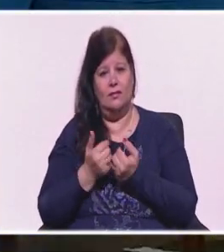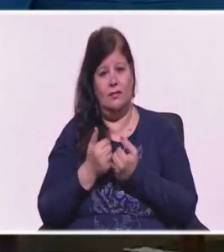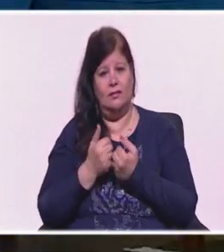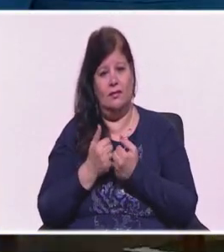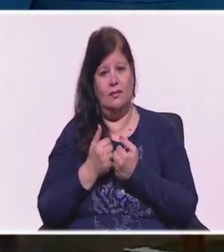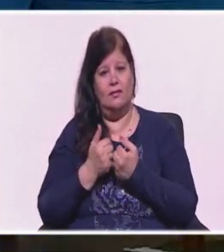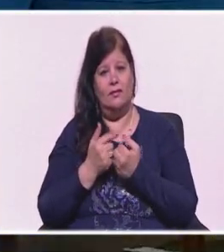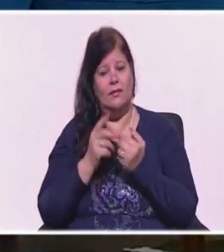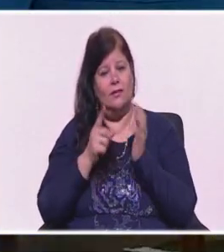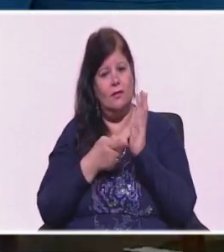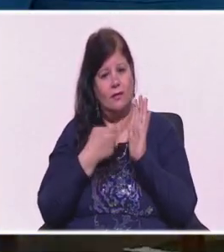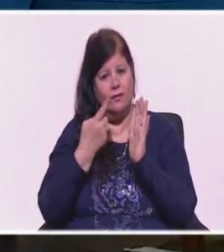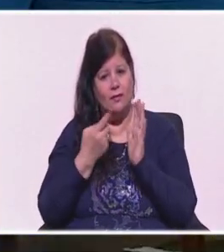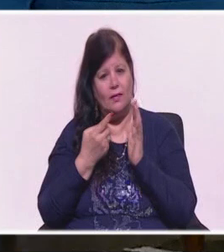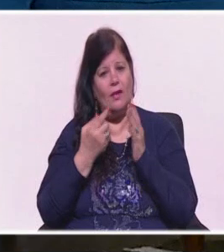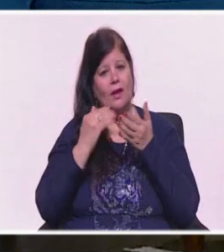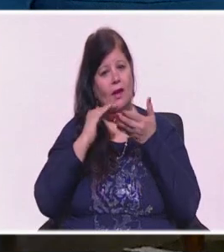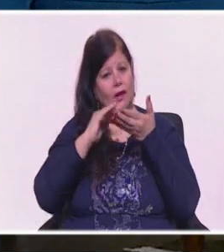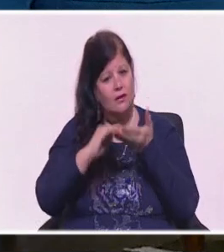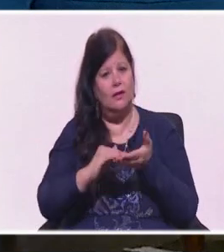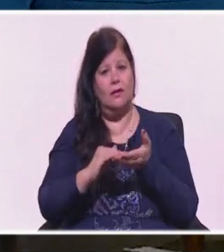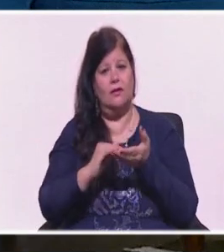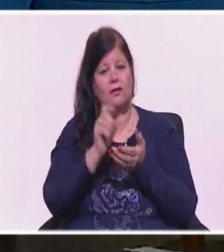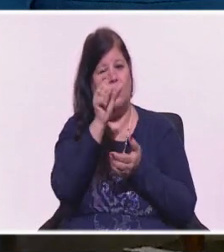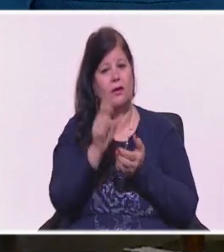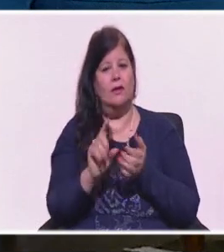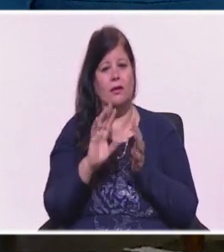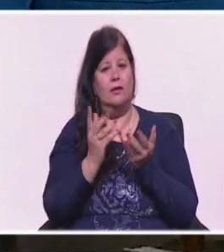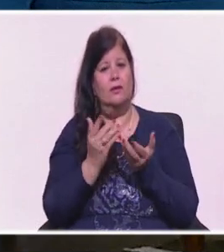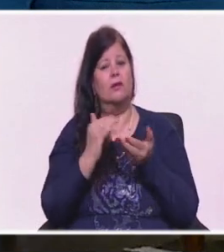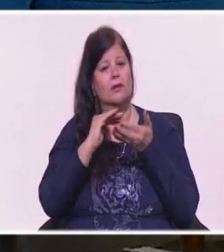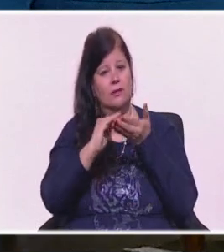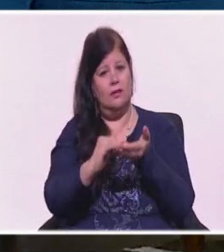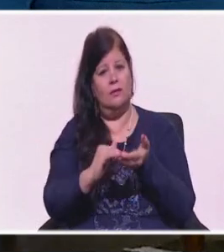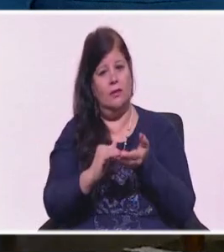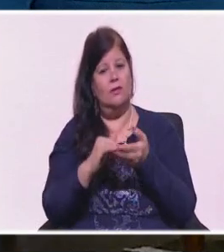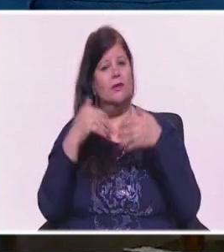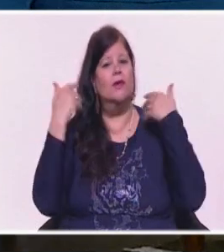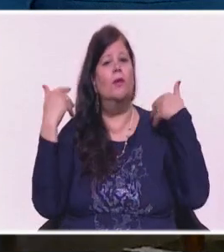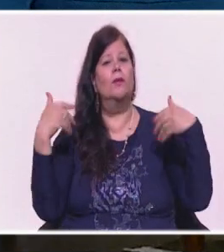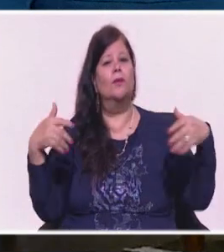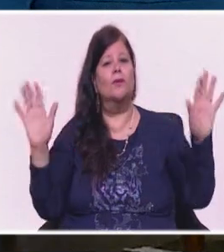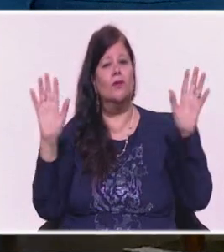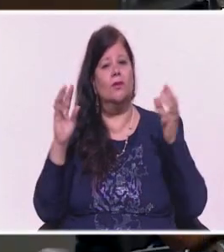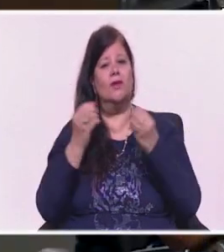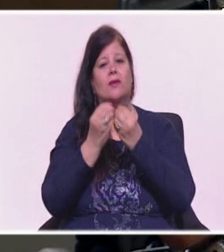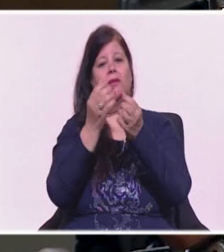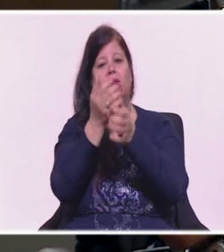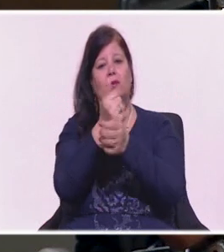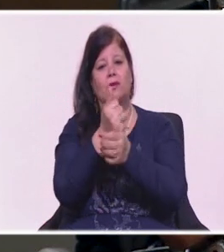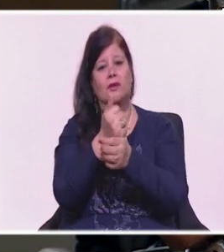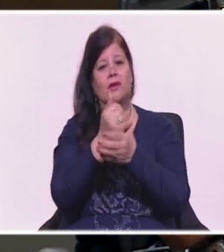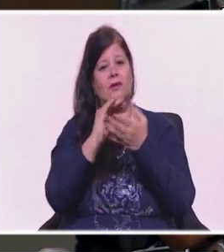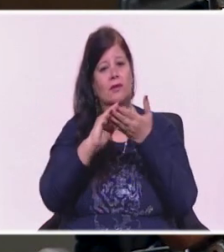قالت لي لا أول حاجة أساعد معاك ما سيبكش، وسبت كده الدنيا كلها وبقيت معاها. تعوز